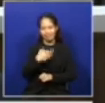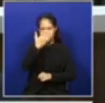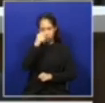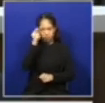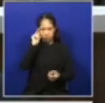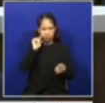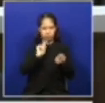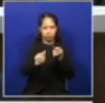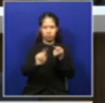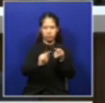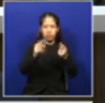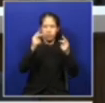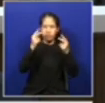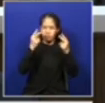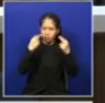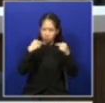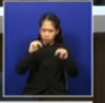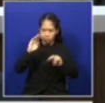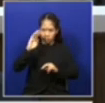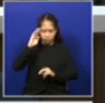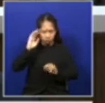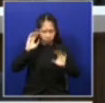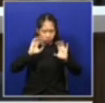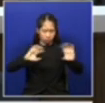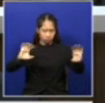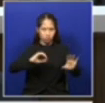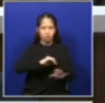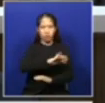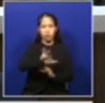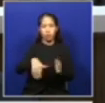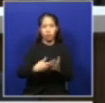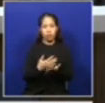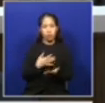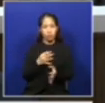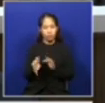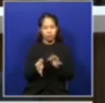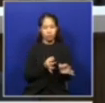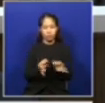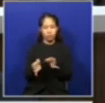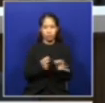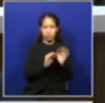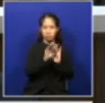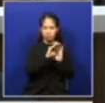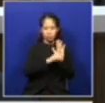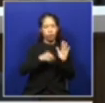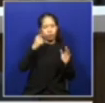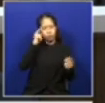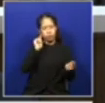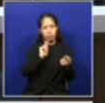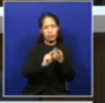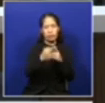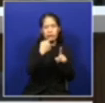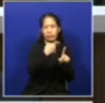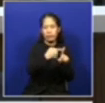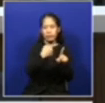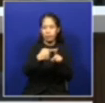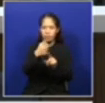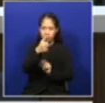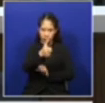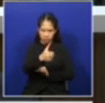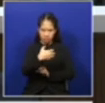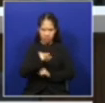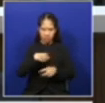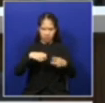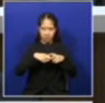ณไปยังรัฐบาลว่าสิ่งที่ผมนำเสนอมาทั้งหมดนั้นเป็นสิ่งที่มีความปรารถนาดีเพื่ออยากจะให้การแก้ไขปัญหาของ